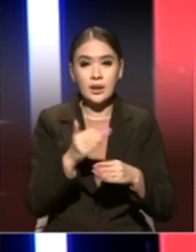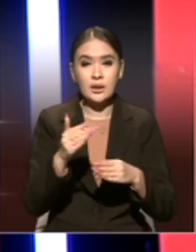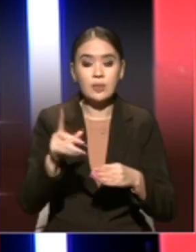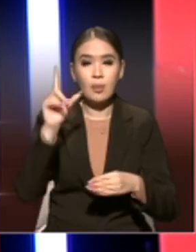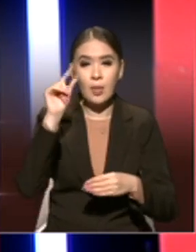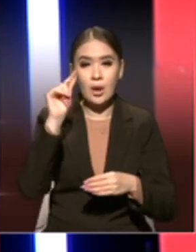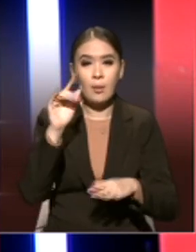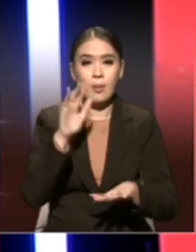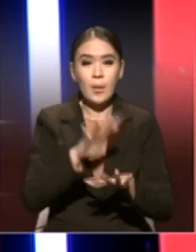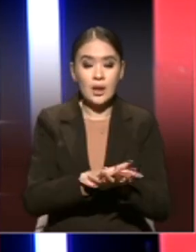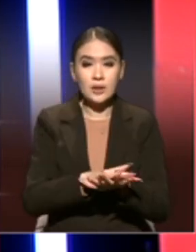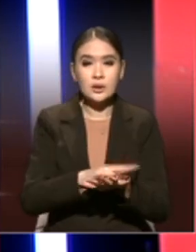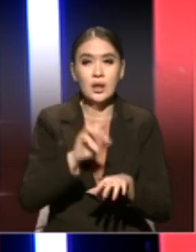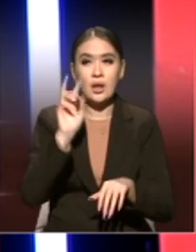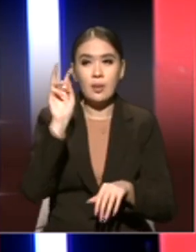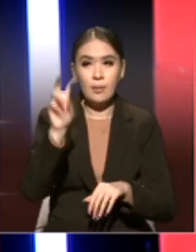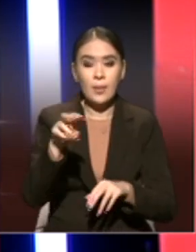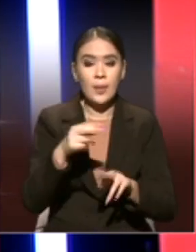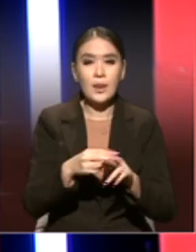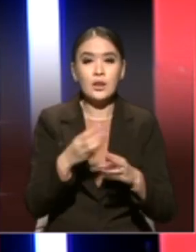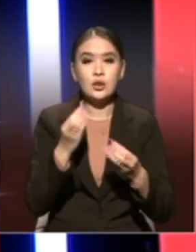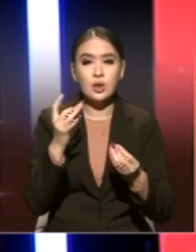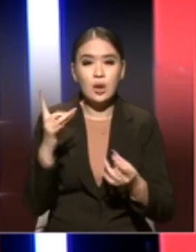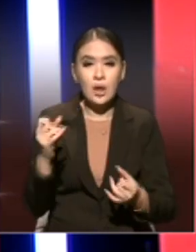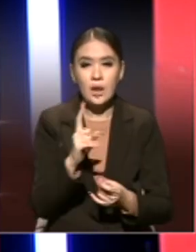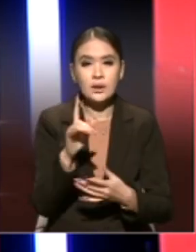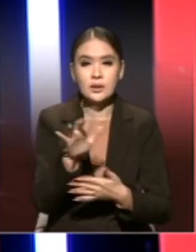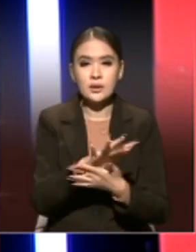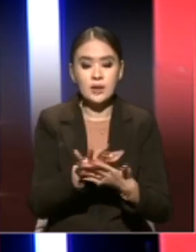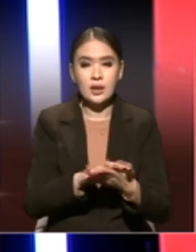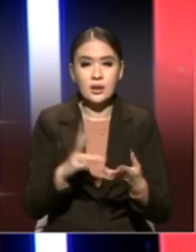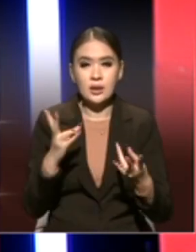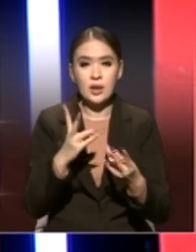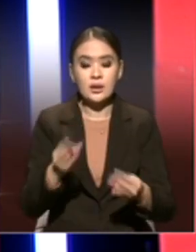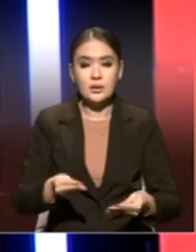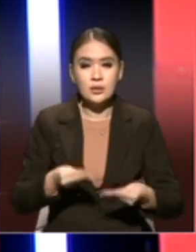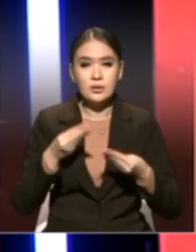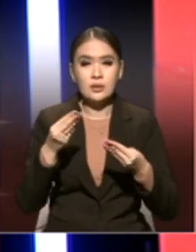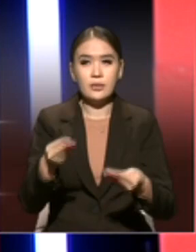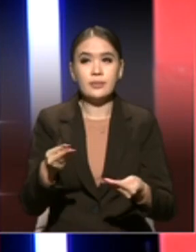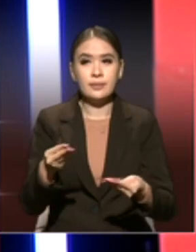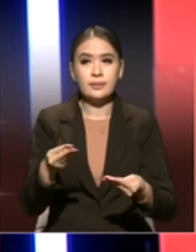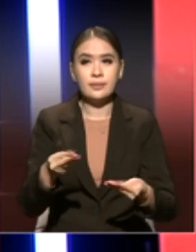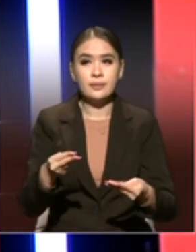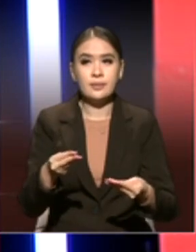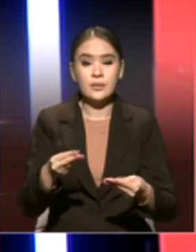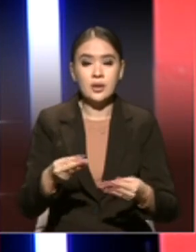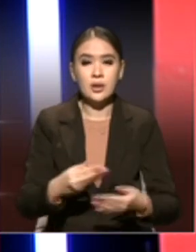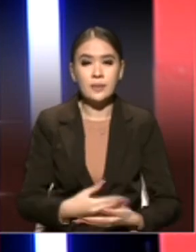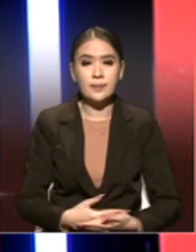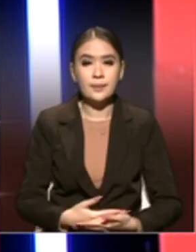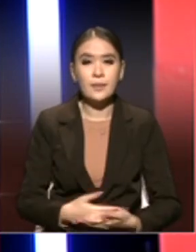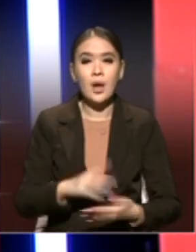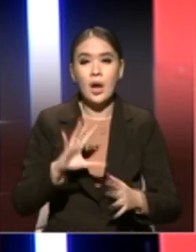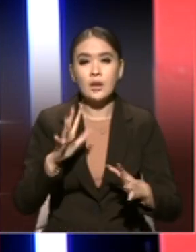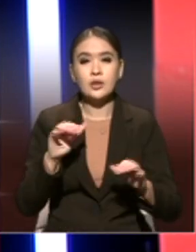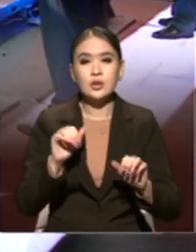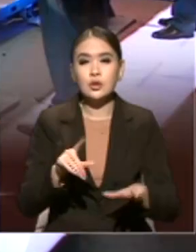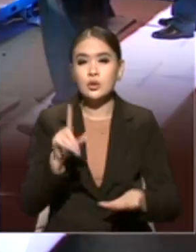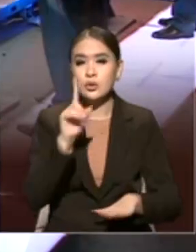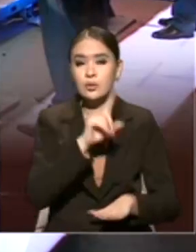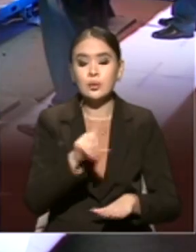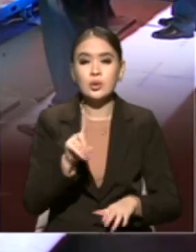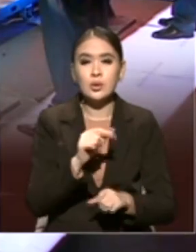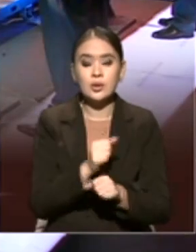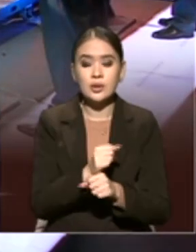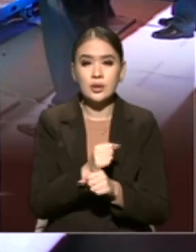банкке барып және әскери бөлімшеге барып тағы да бір рет арыз жазуыңыз керек. Солай ғой. Бізге тікелей хабарласса болады. Жергілікті әскери басқару